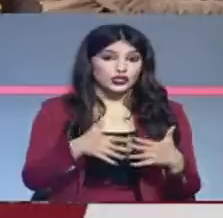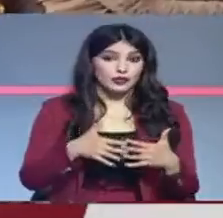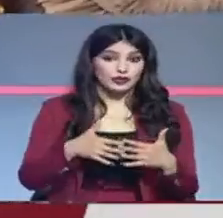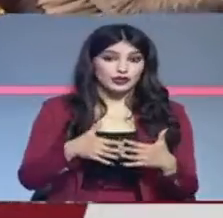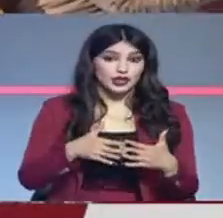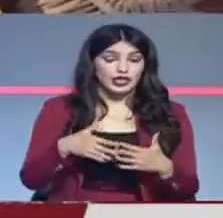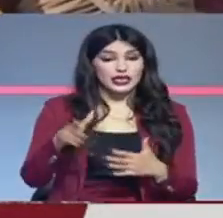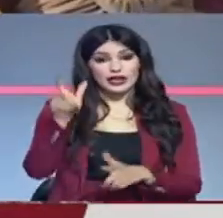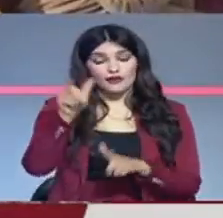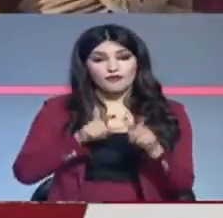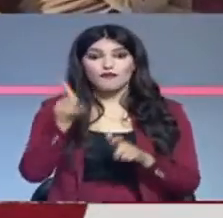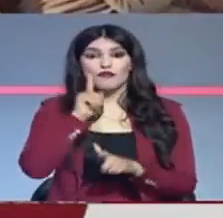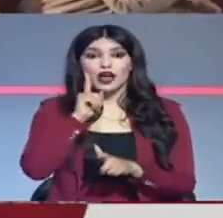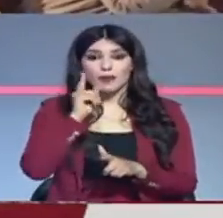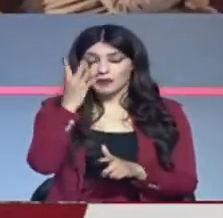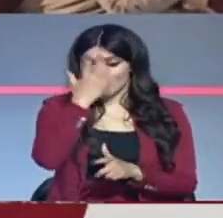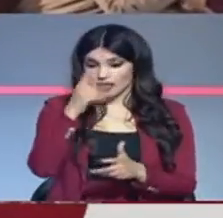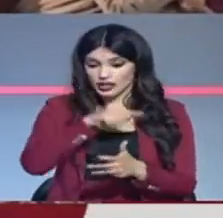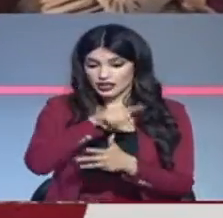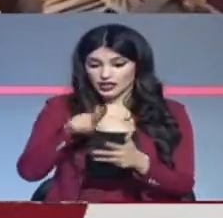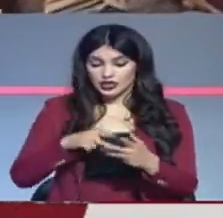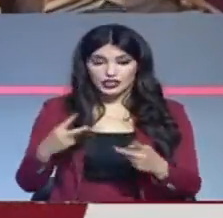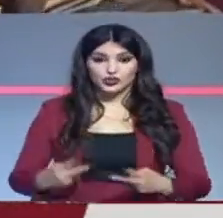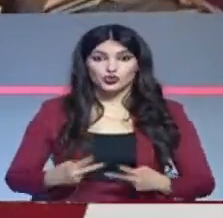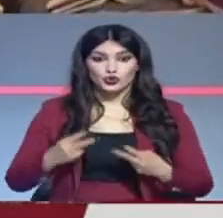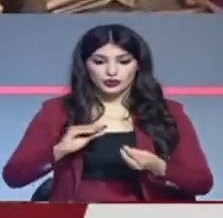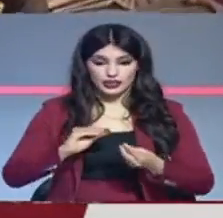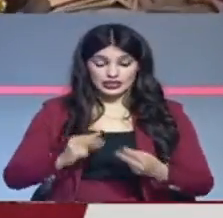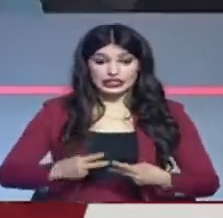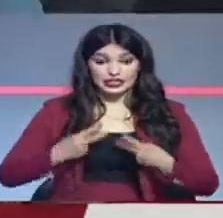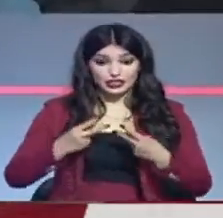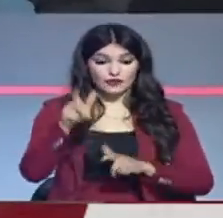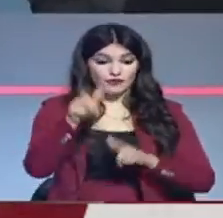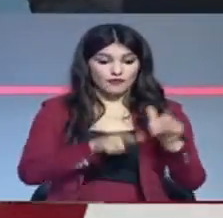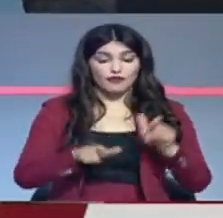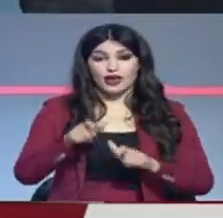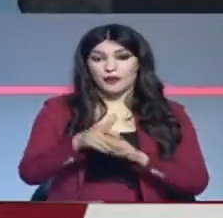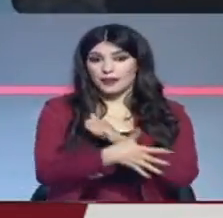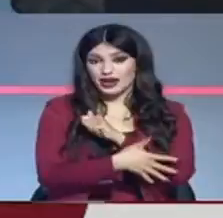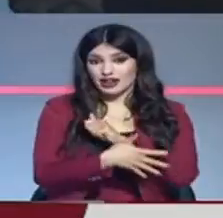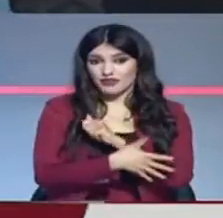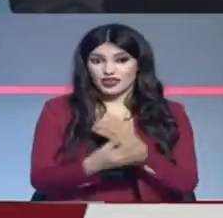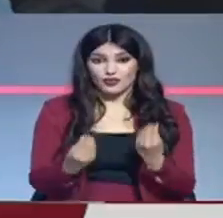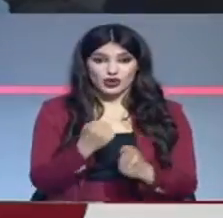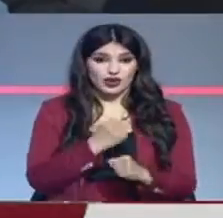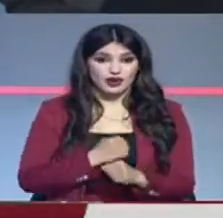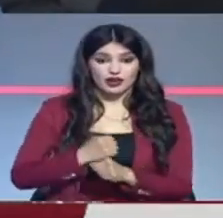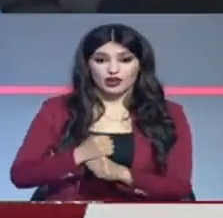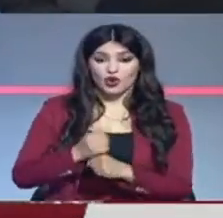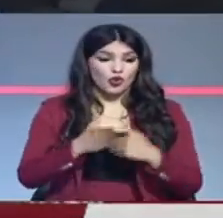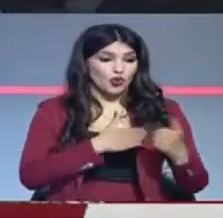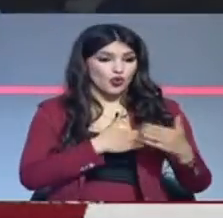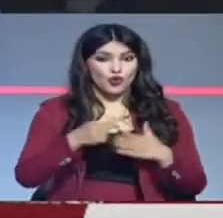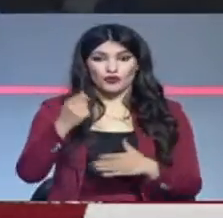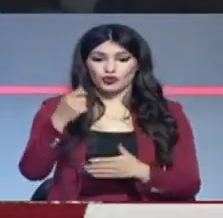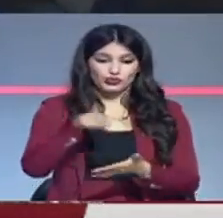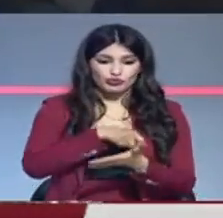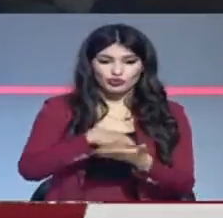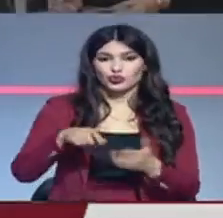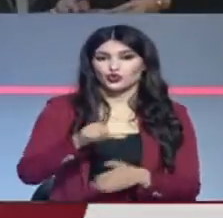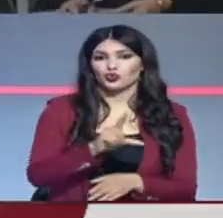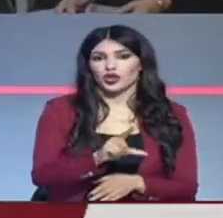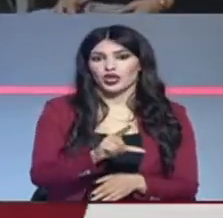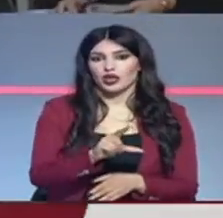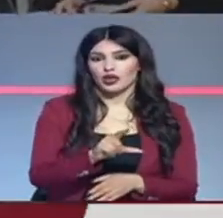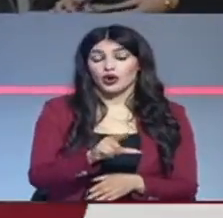عرضا عن الاوضاع الصعبه التي تعيشها المراه الريفيه في عملها مسيرات بالخصوص الى محدوديه الاجر الذي يتقاضاه